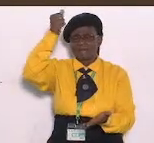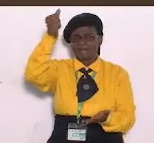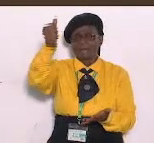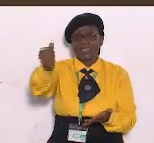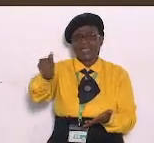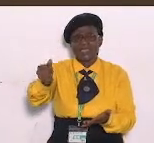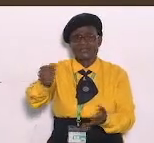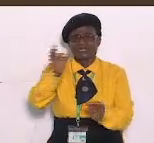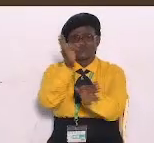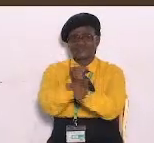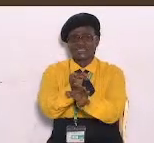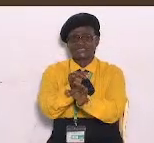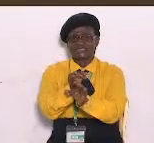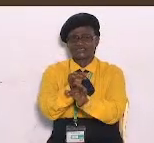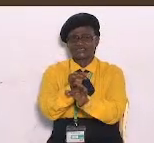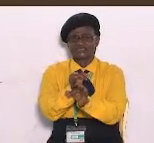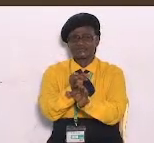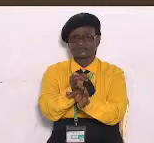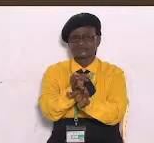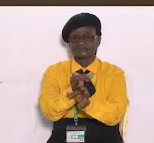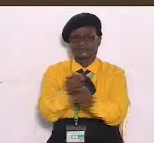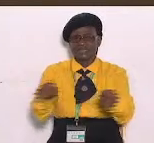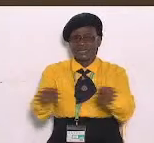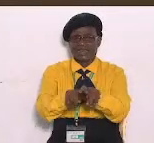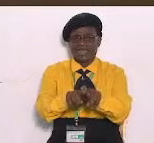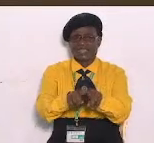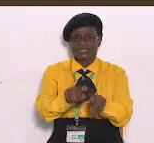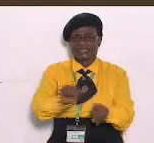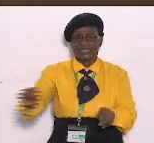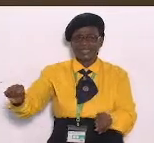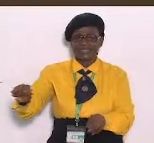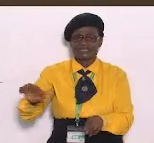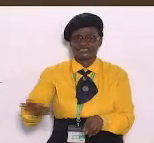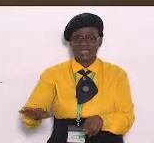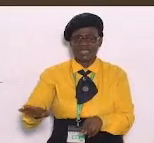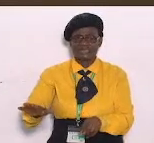pauvreté la foi comme la foi d'un